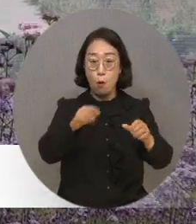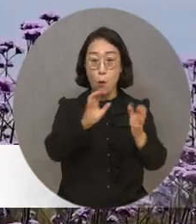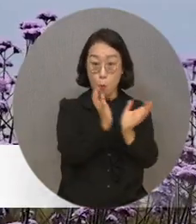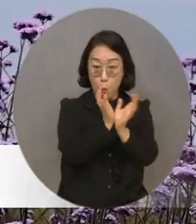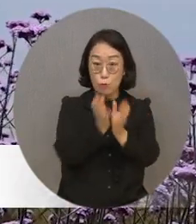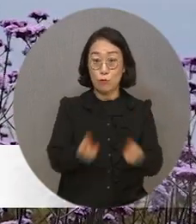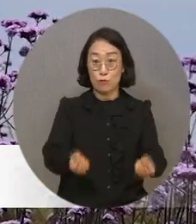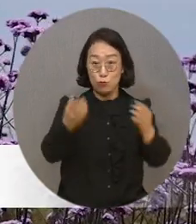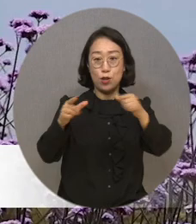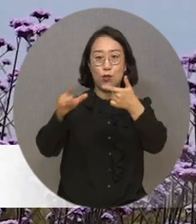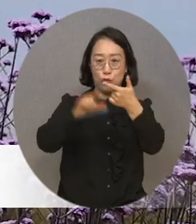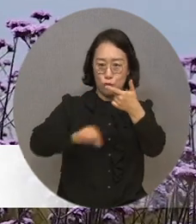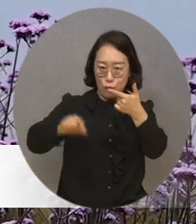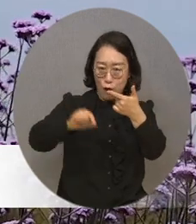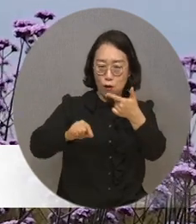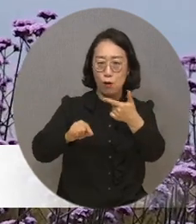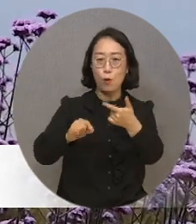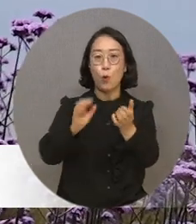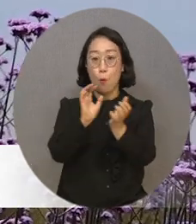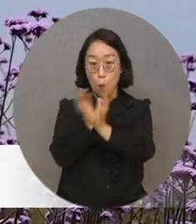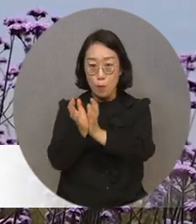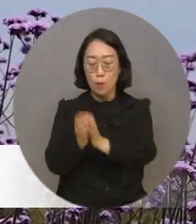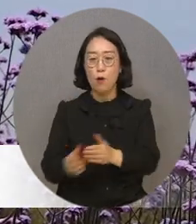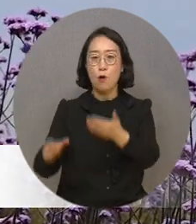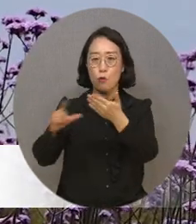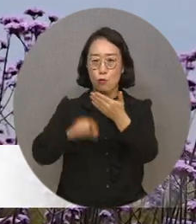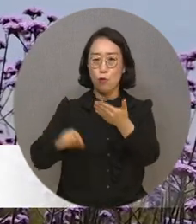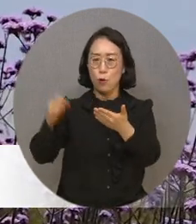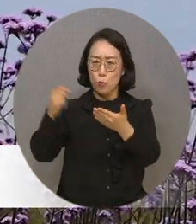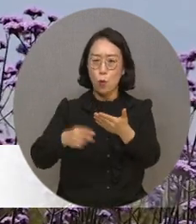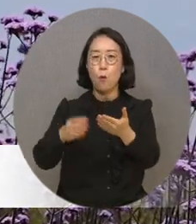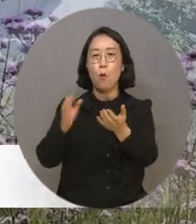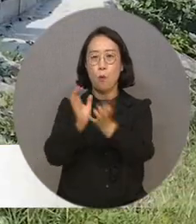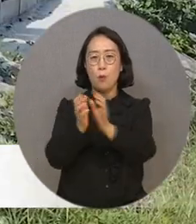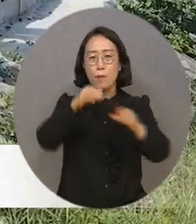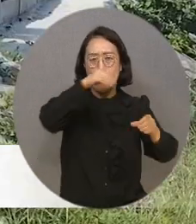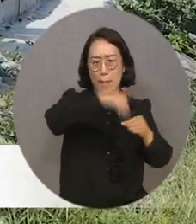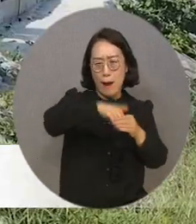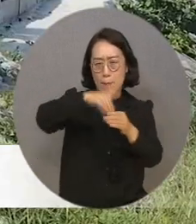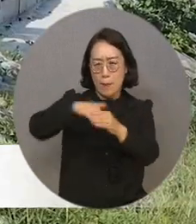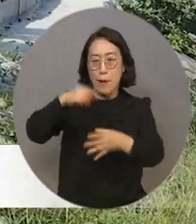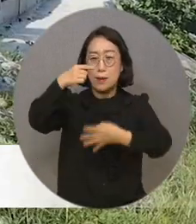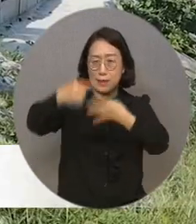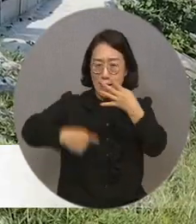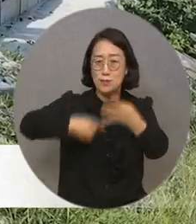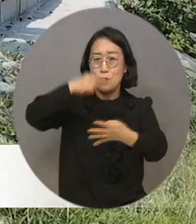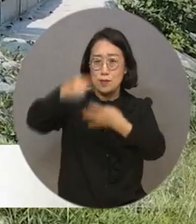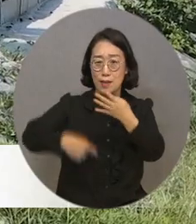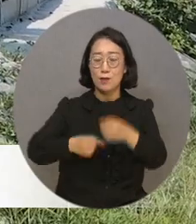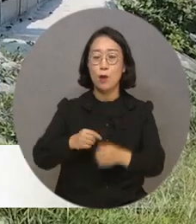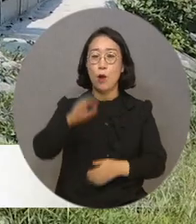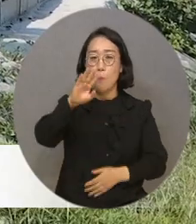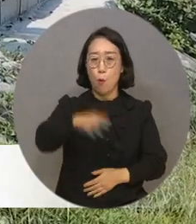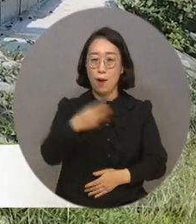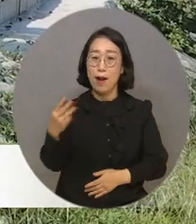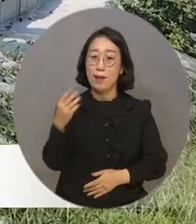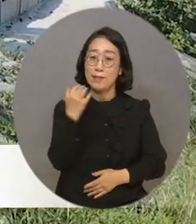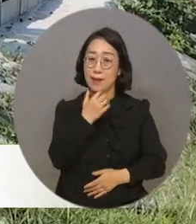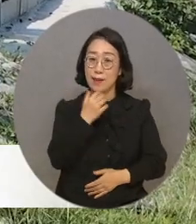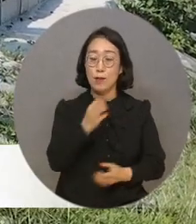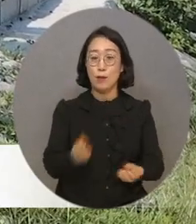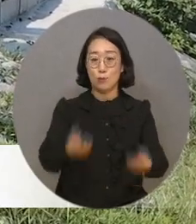시작으로 6월 버들 마편초 꽃축제, 9월 아스타 꽃축제 등 철 따라 보랏빛 꽃축제가 이어질